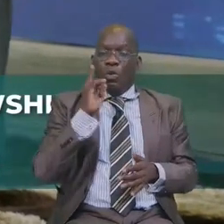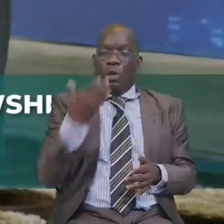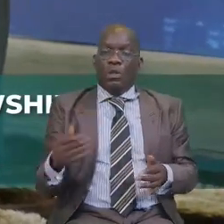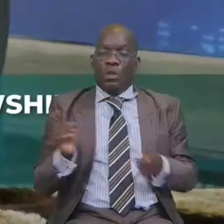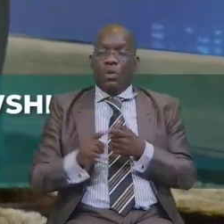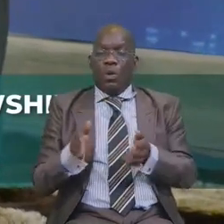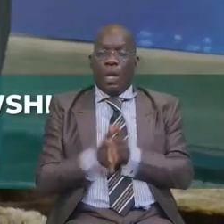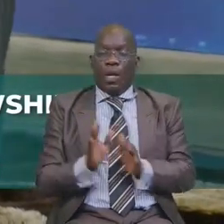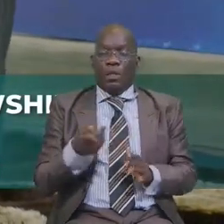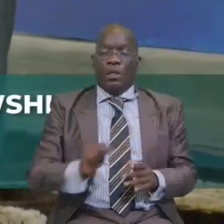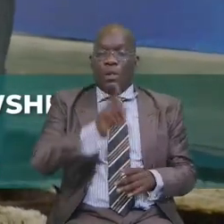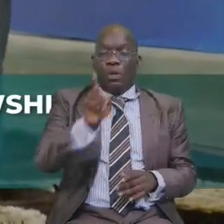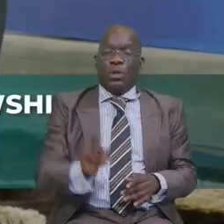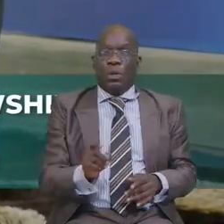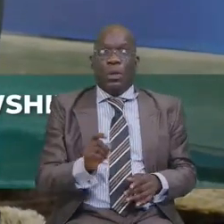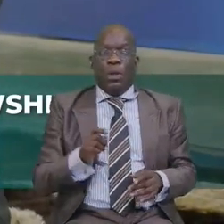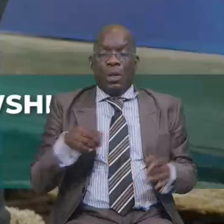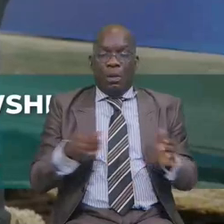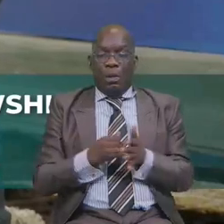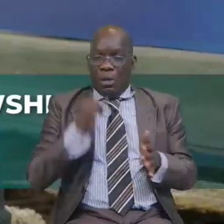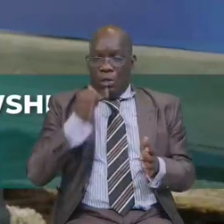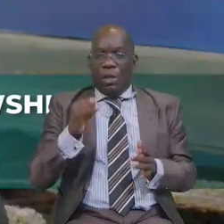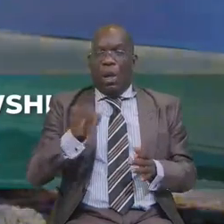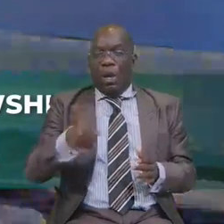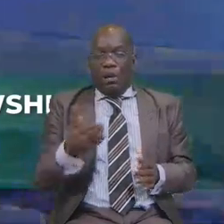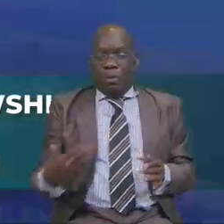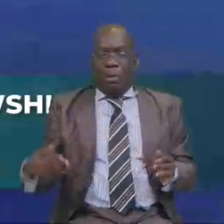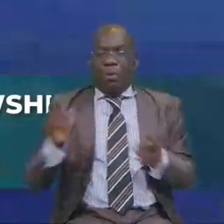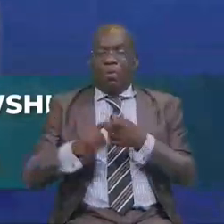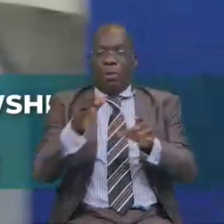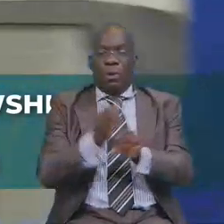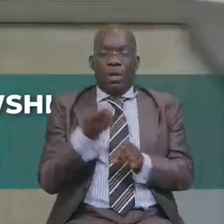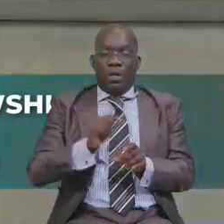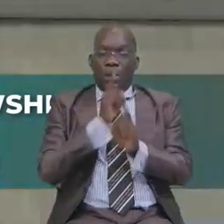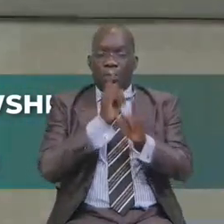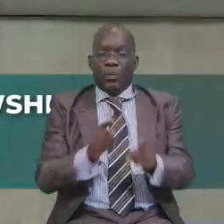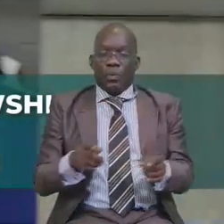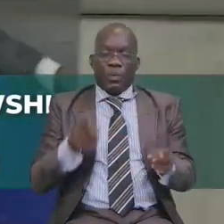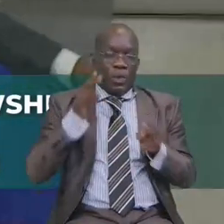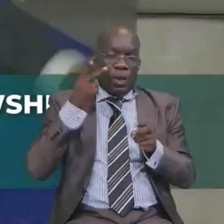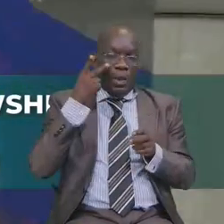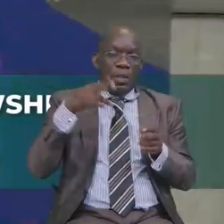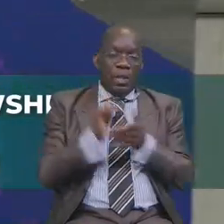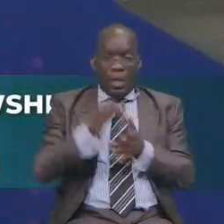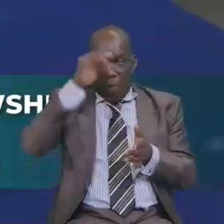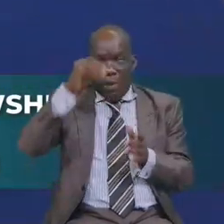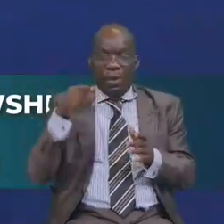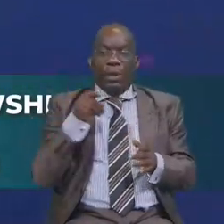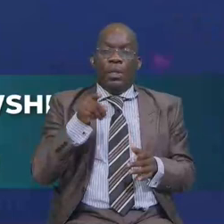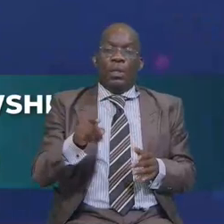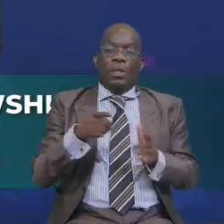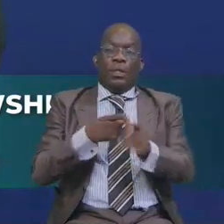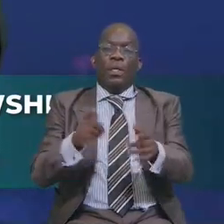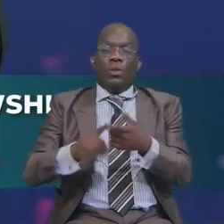hommes frères, que ferons-nous? Une chose est de poser la question et l'autre chose est de suivre ce qu'on dit. Cet homme a couru vers Jésus. Il a dit, oh